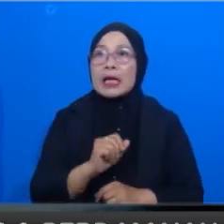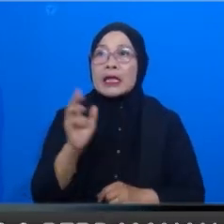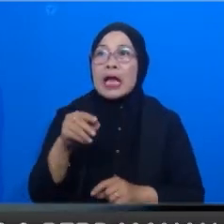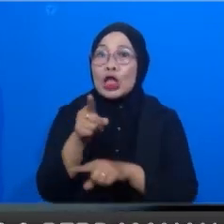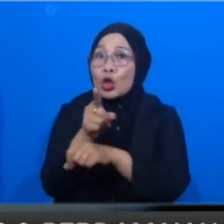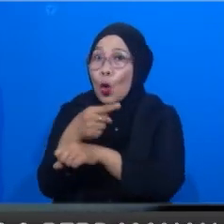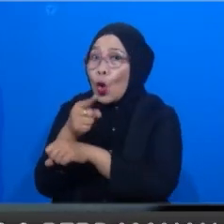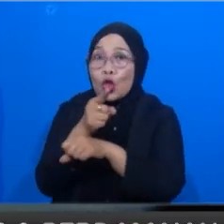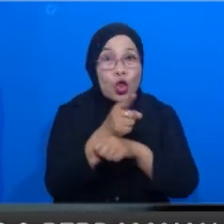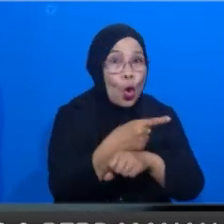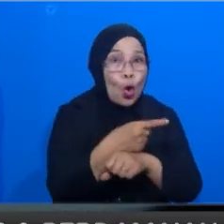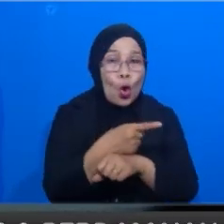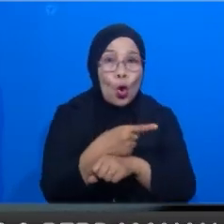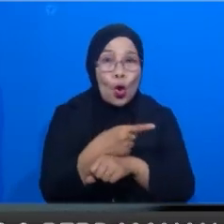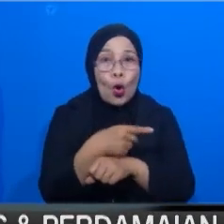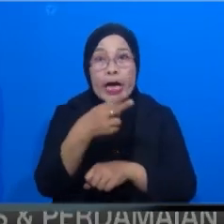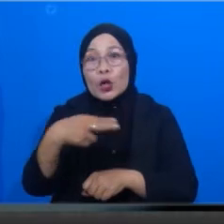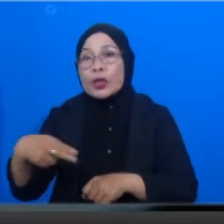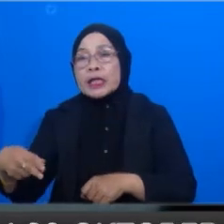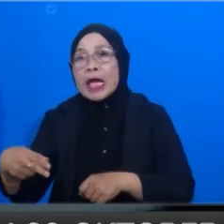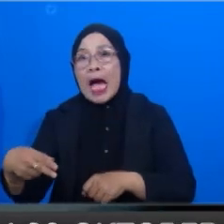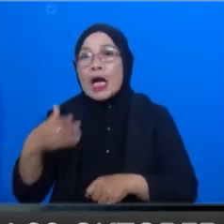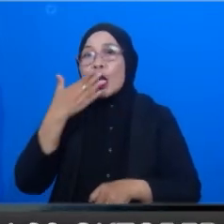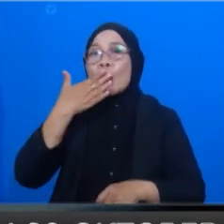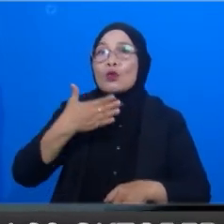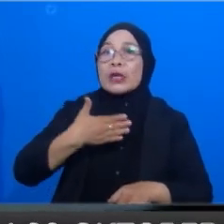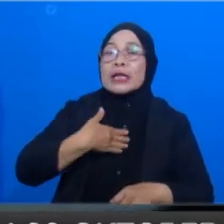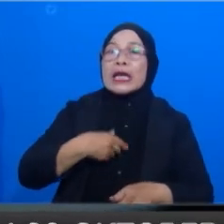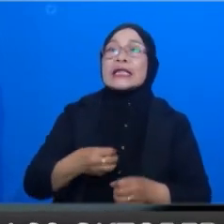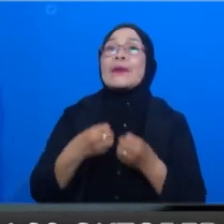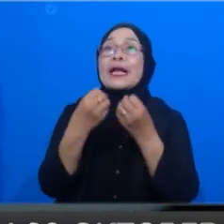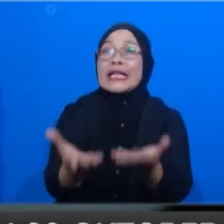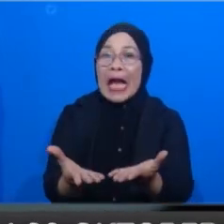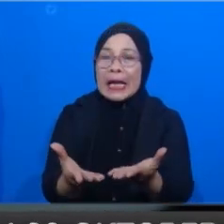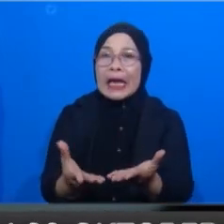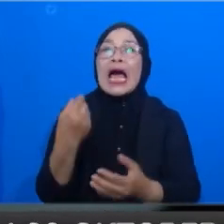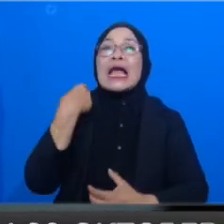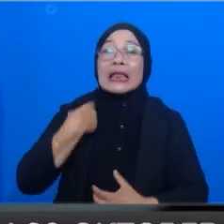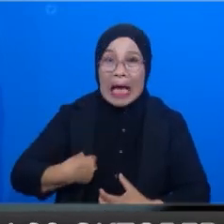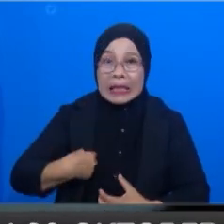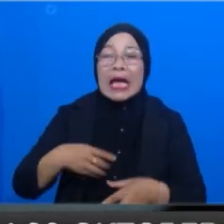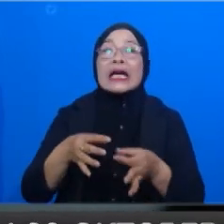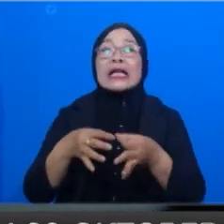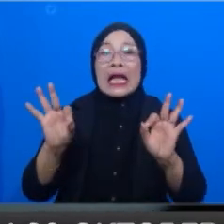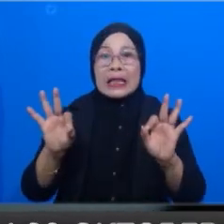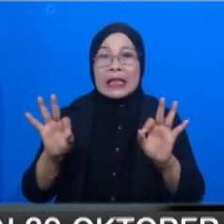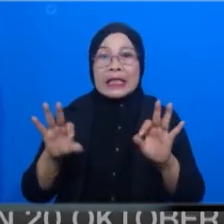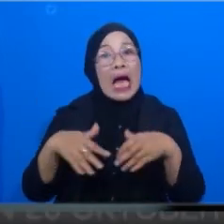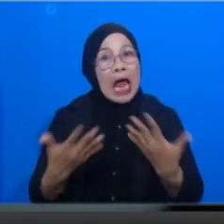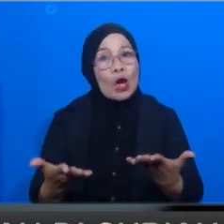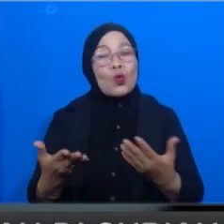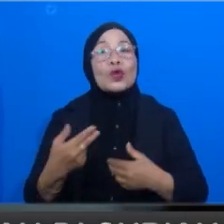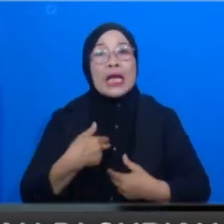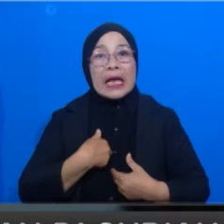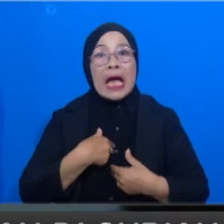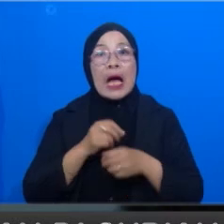tas branded di Indonesia ini yang endorse saya, yang memberikan saya tas. Di mana ketika mereka memberikan tas itu, saya mempromosikannya di sosial